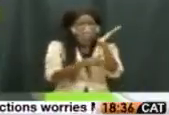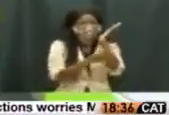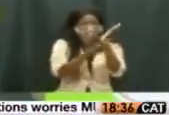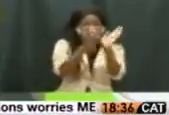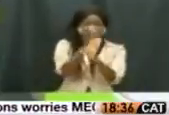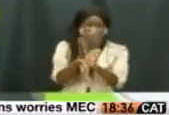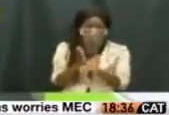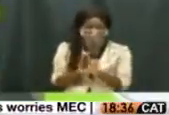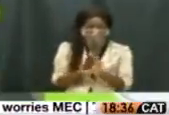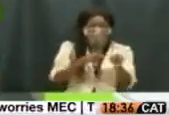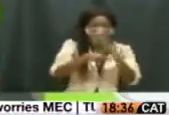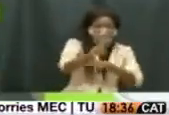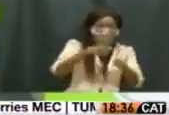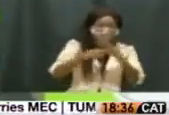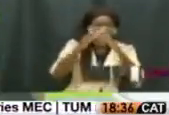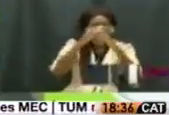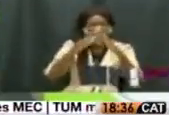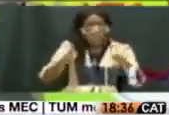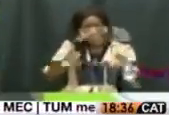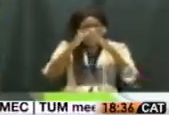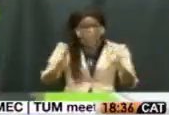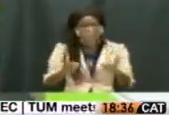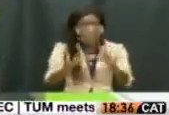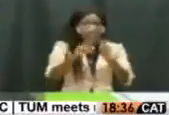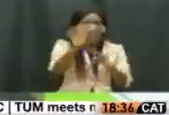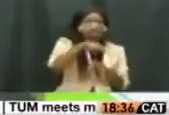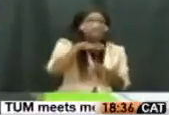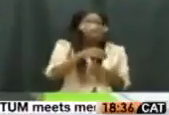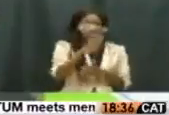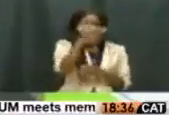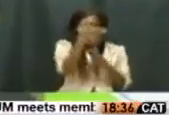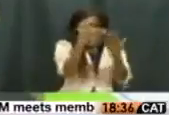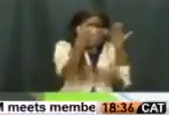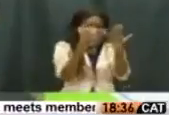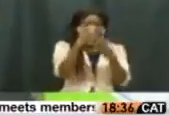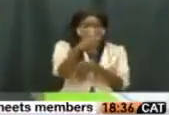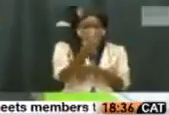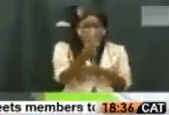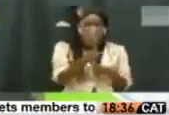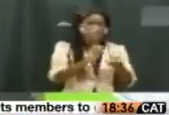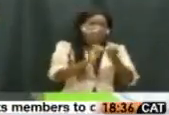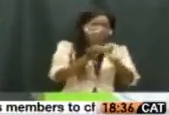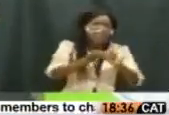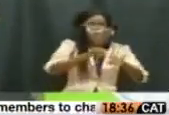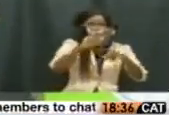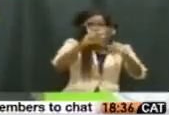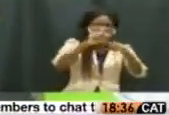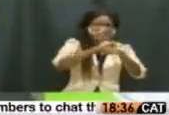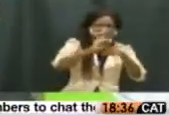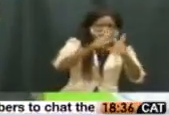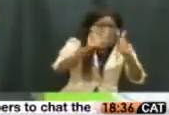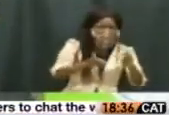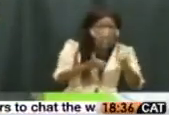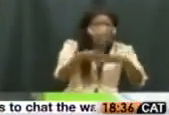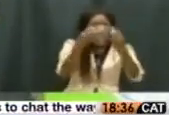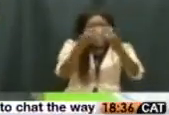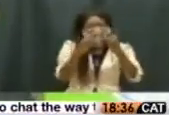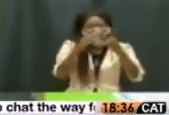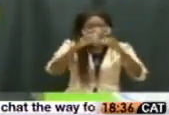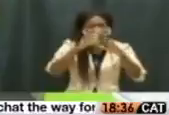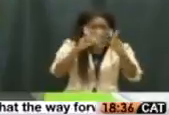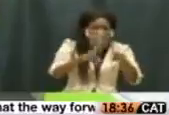nyumba ndi nyumba kumakaphunzisa anthu kumakapereka uthengawo komanso kumaona kuti kodi magalans